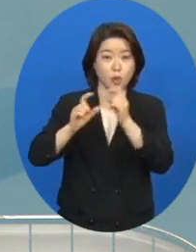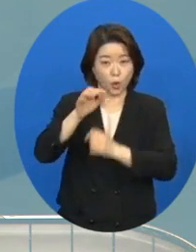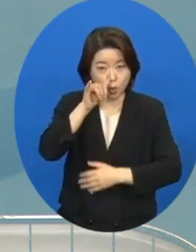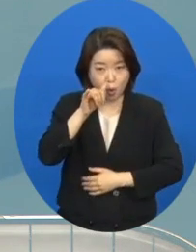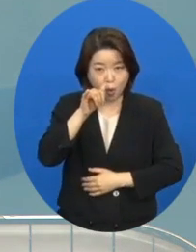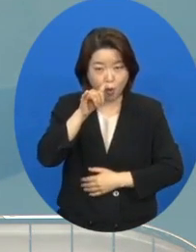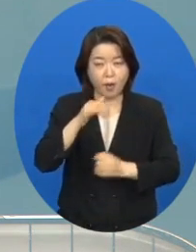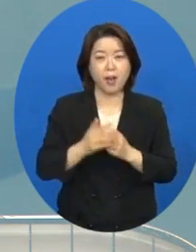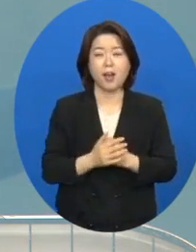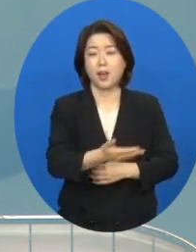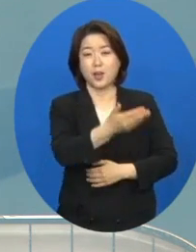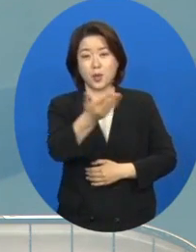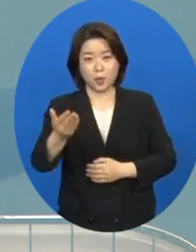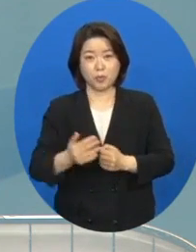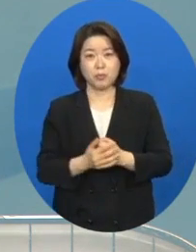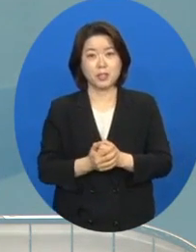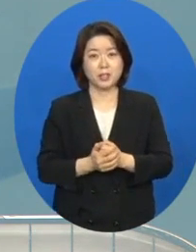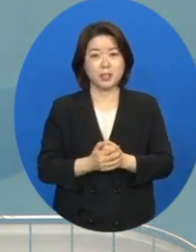있겠습니까? 여러분들이